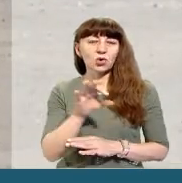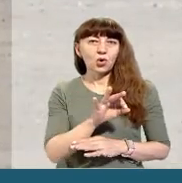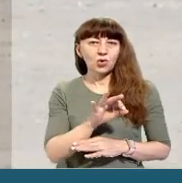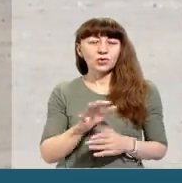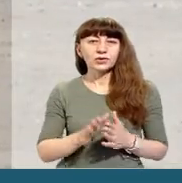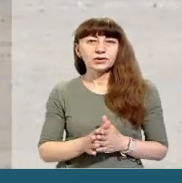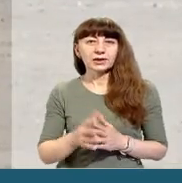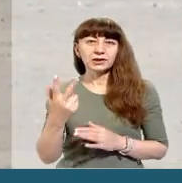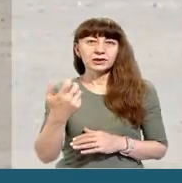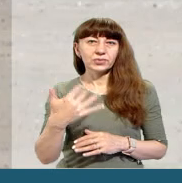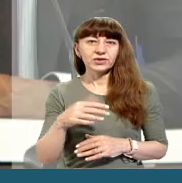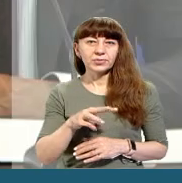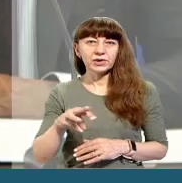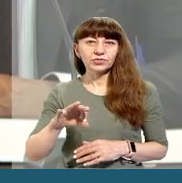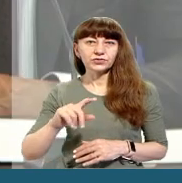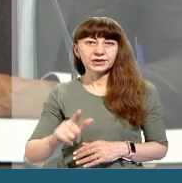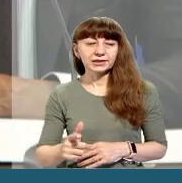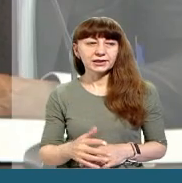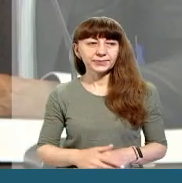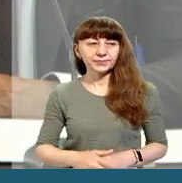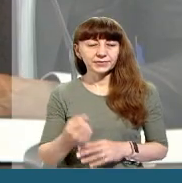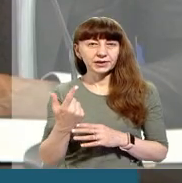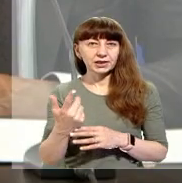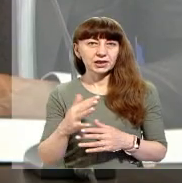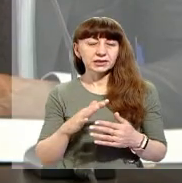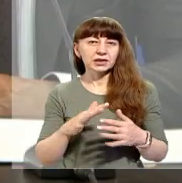ауылында әлеуметтік нысандар бой көтереді.